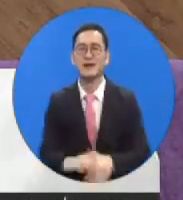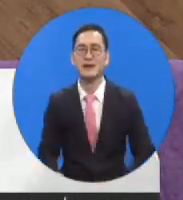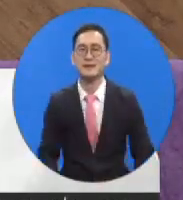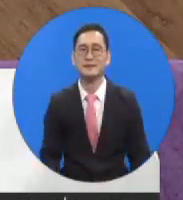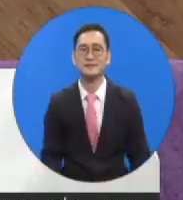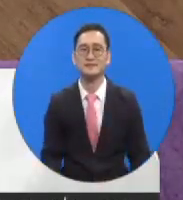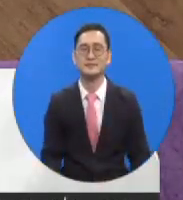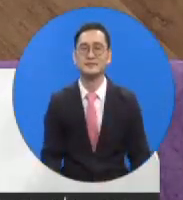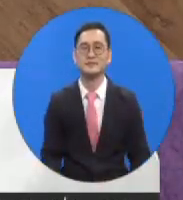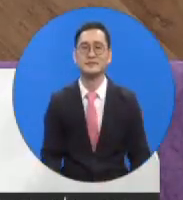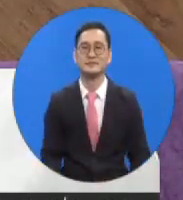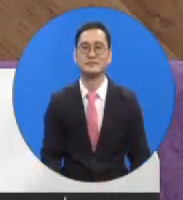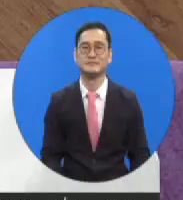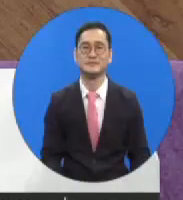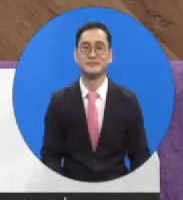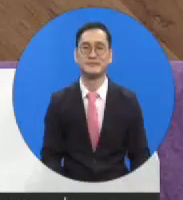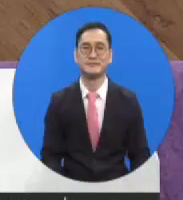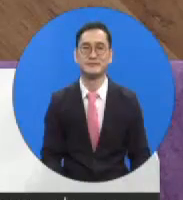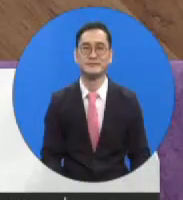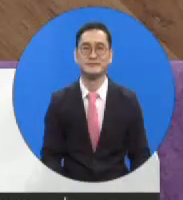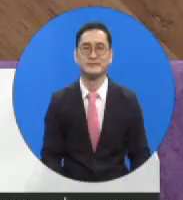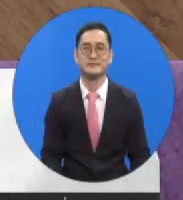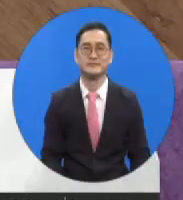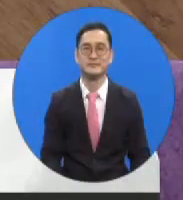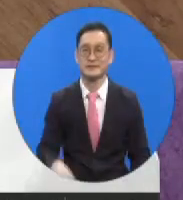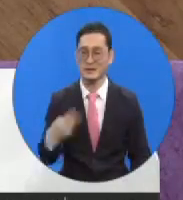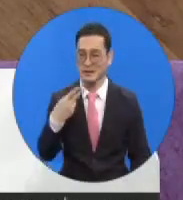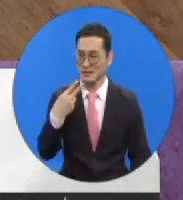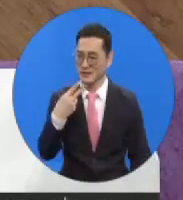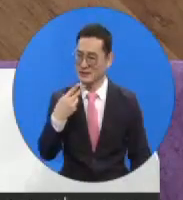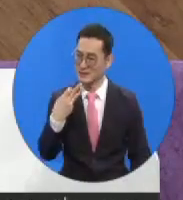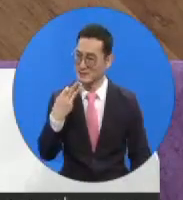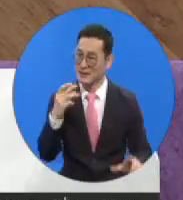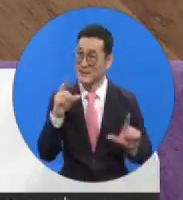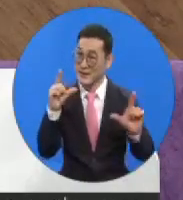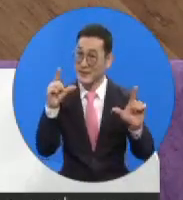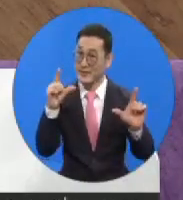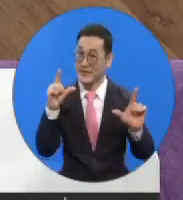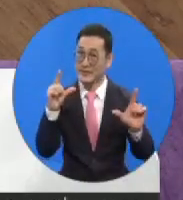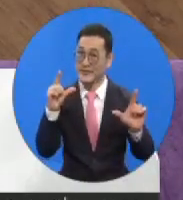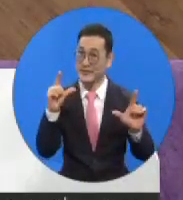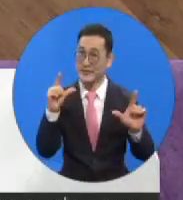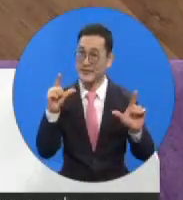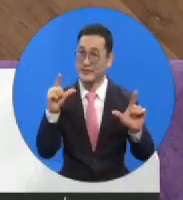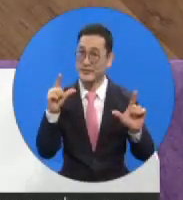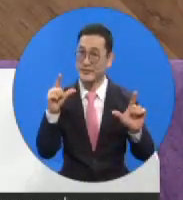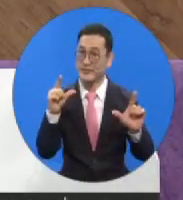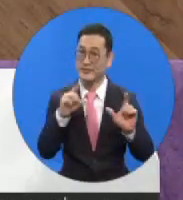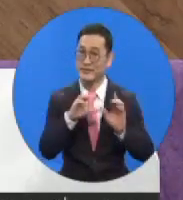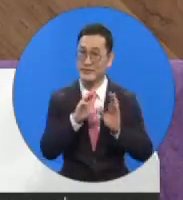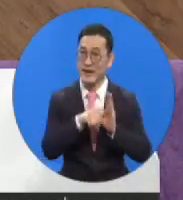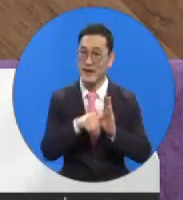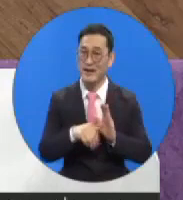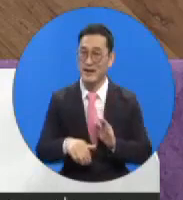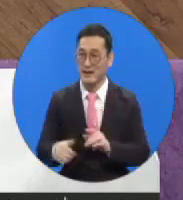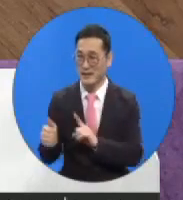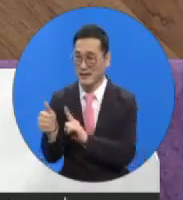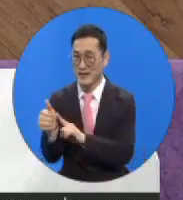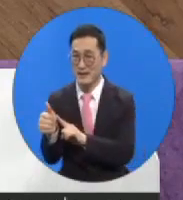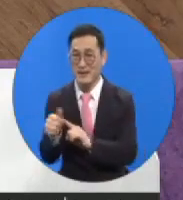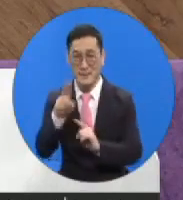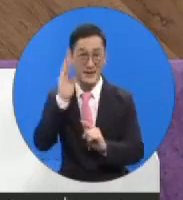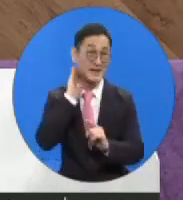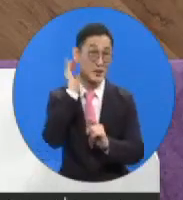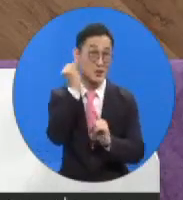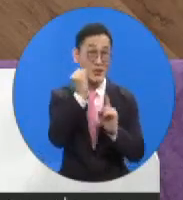엄청 친한 개념이에요. 그래서 사실 윤석열 총장이 2013년도에 어떻게 보면 박근혜 정부로부터 국정원 댓글과 관련해서 굉장히 곤욕을